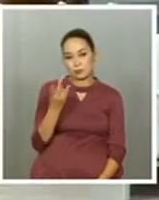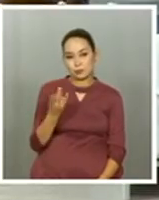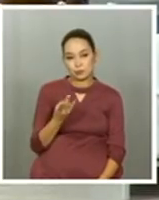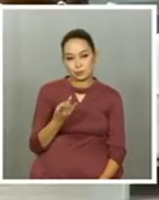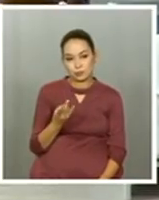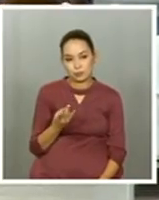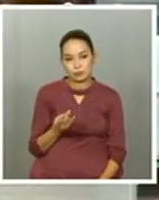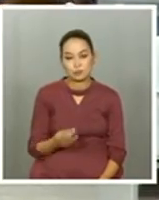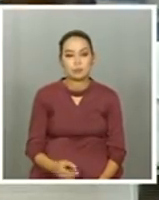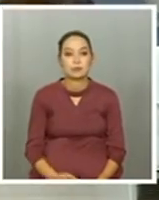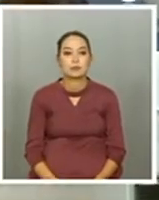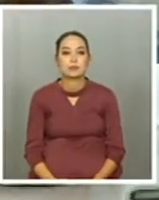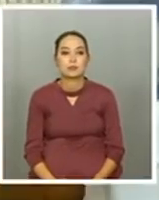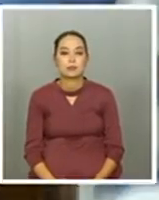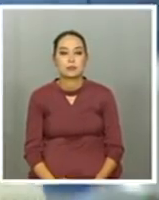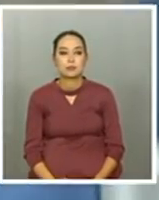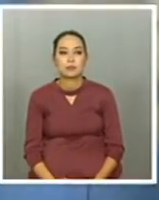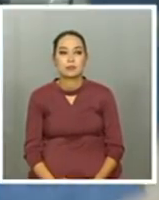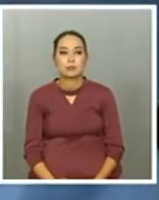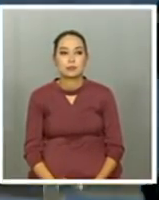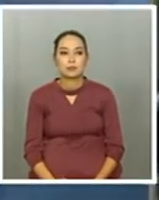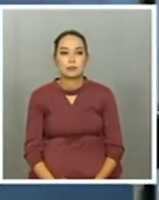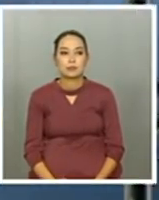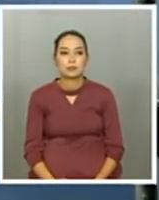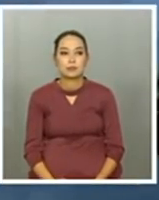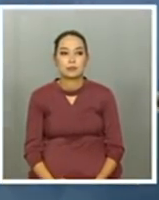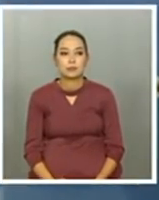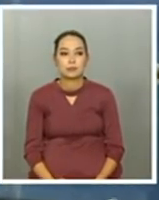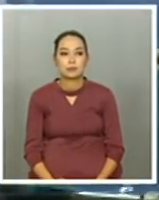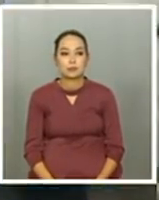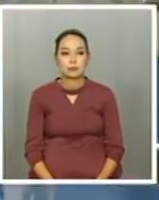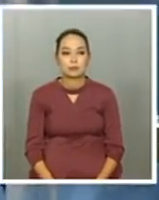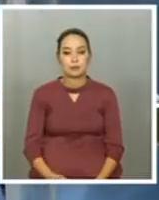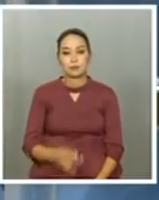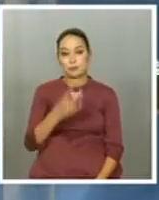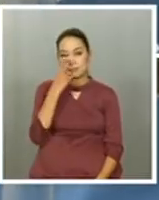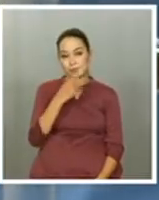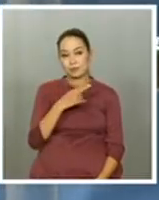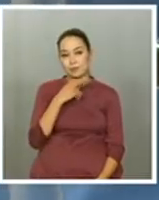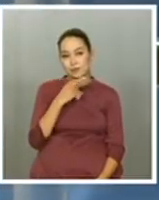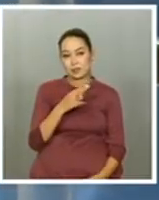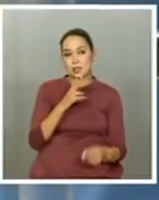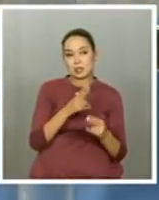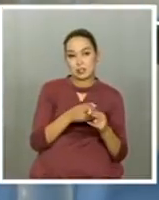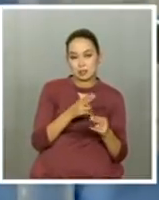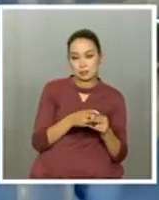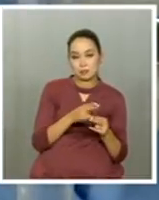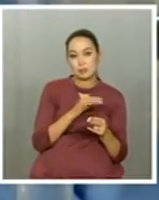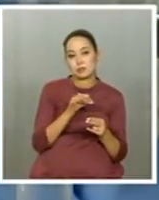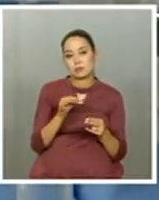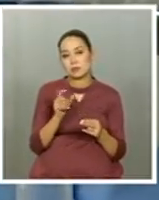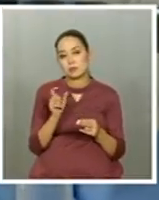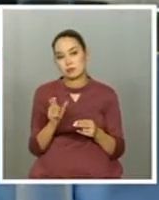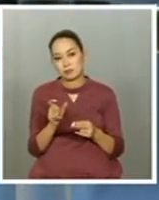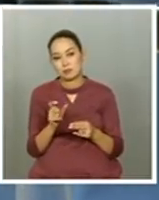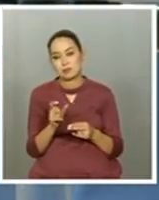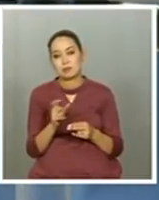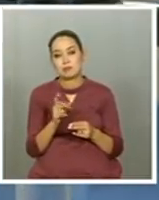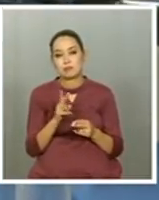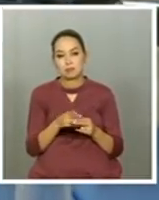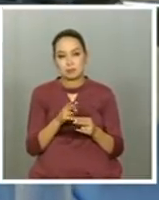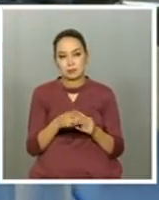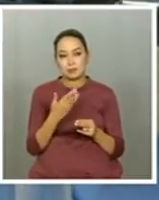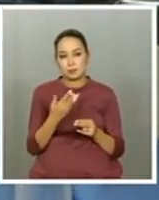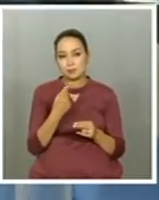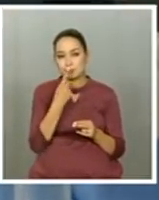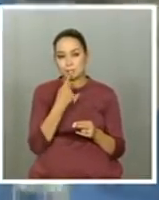Темір шегені ертіндіден алып қарайық. Не, мұқият қарайтын болсаңыздар, темір шегенің сыртын мыс қаптады, яғни қызыл